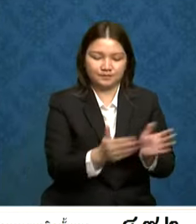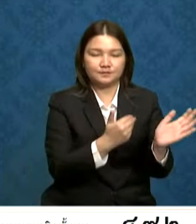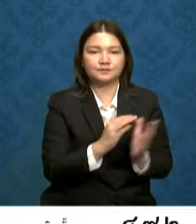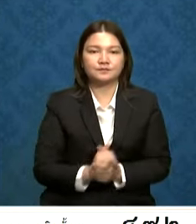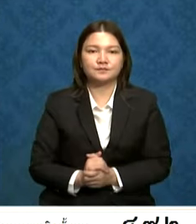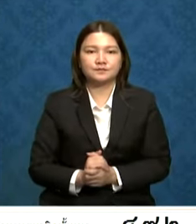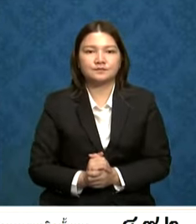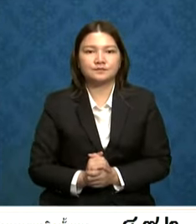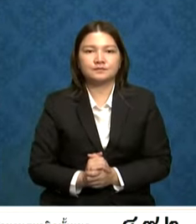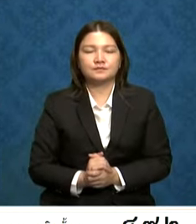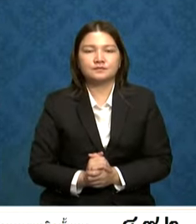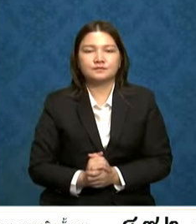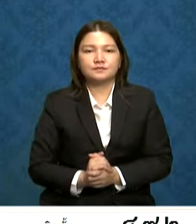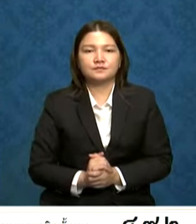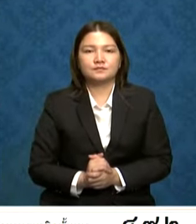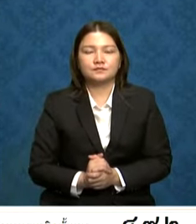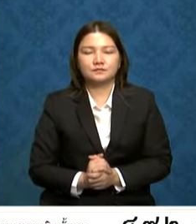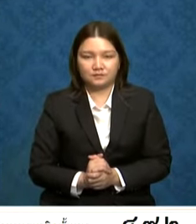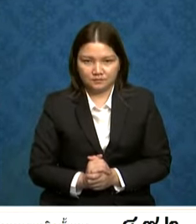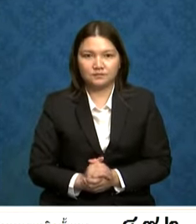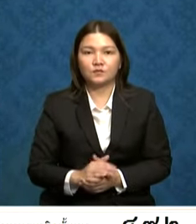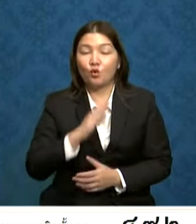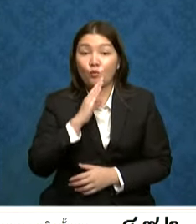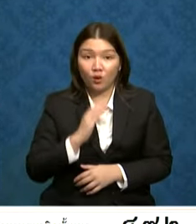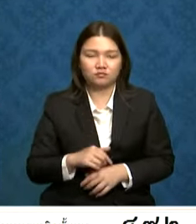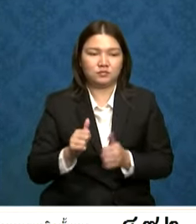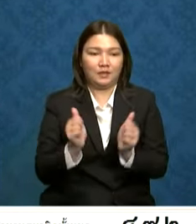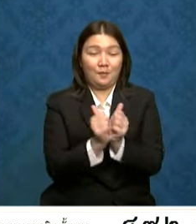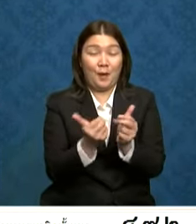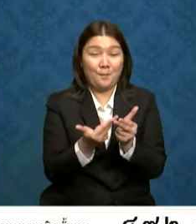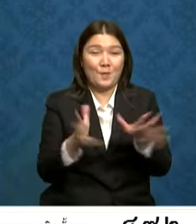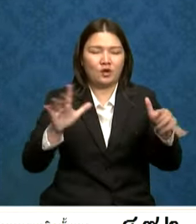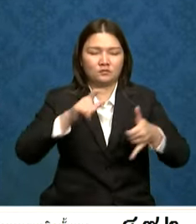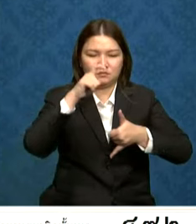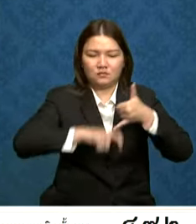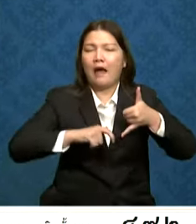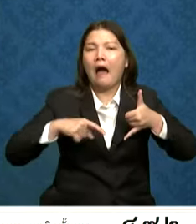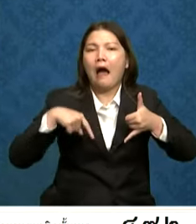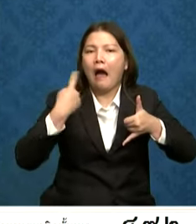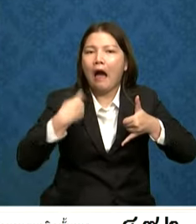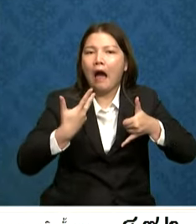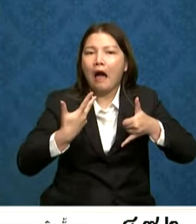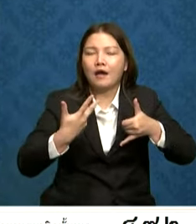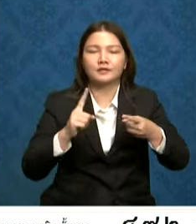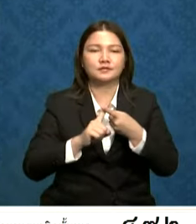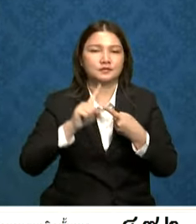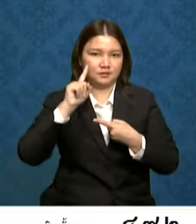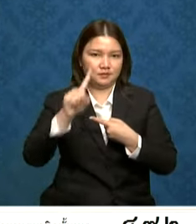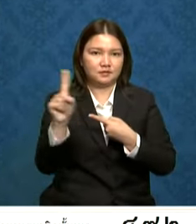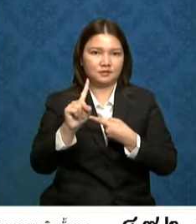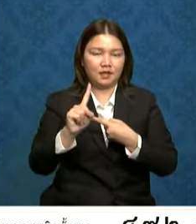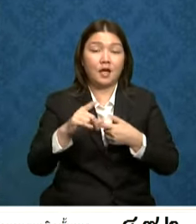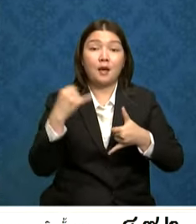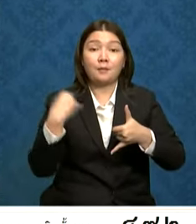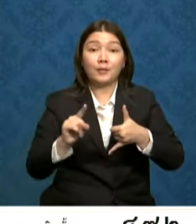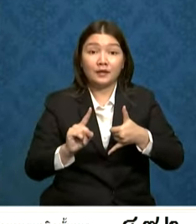2การกระทำที่ควรได้รับการนิรโทษกรรมมุ่งเน้นที่การกระทำที่มูลเหตุเกิด